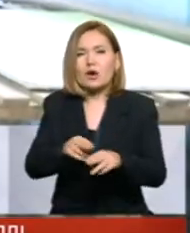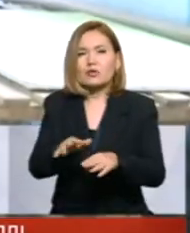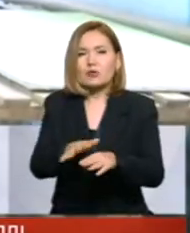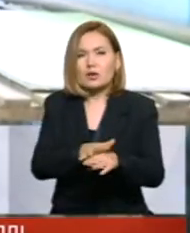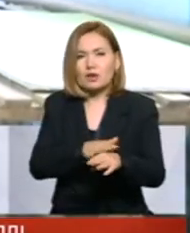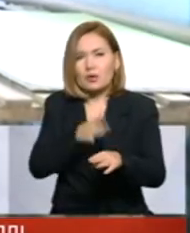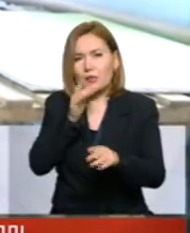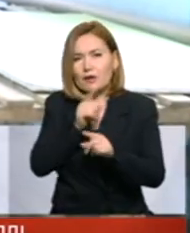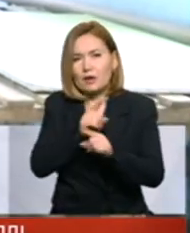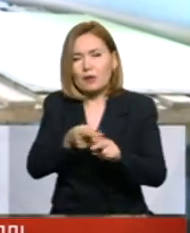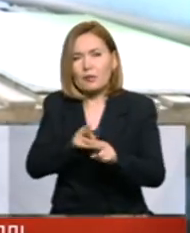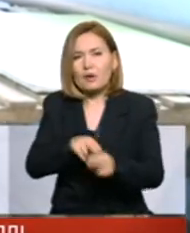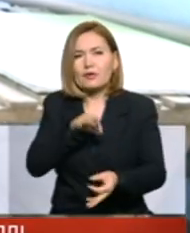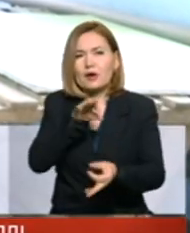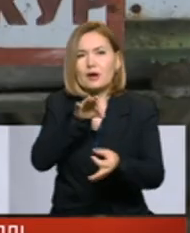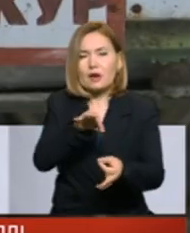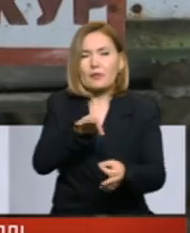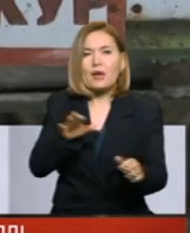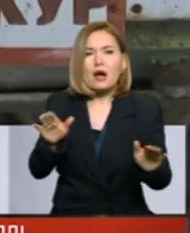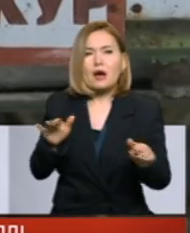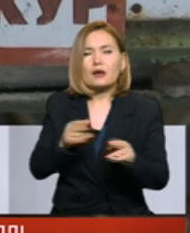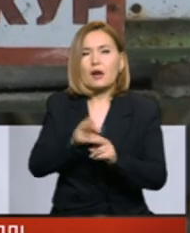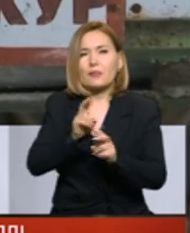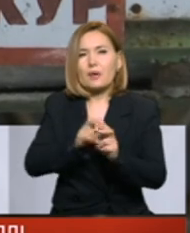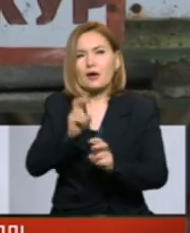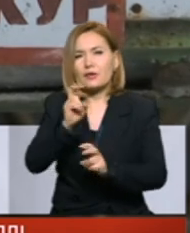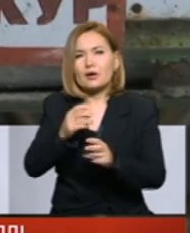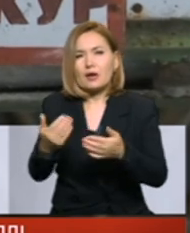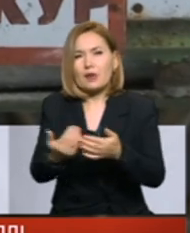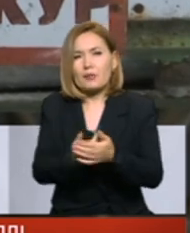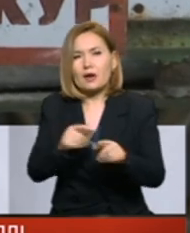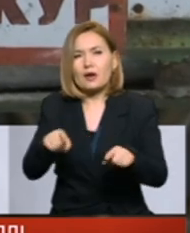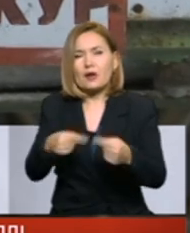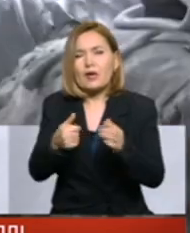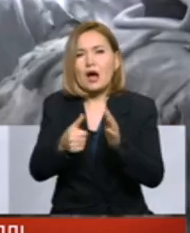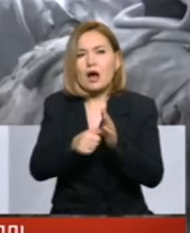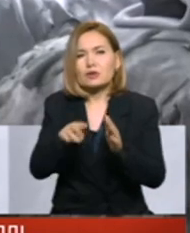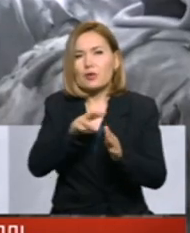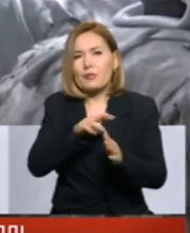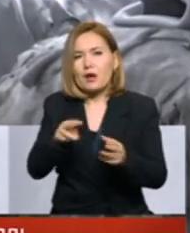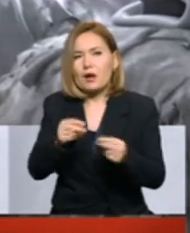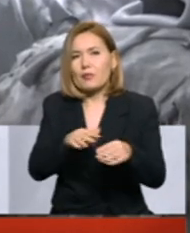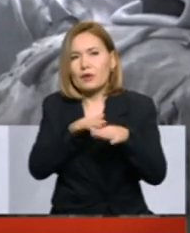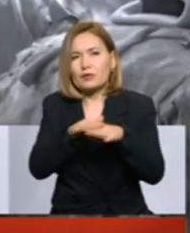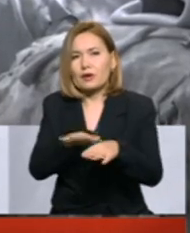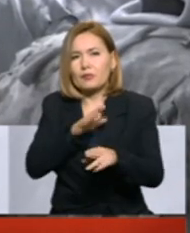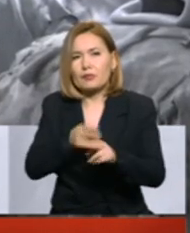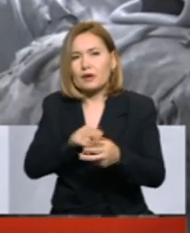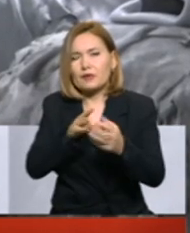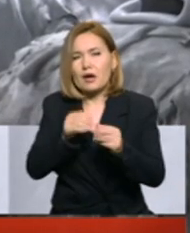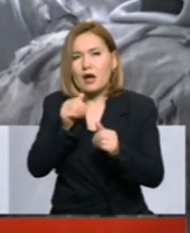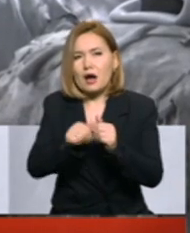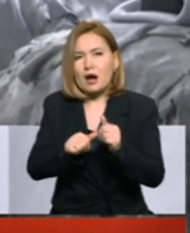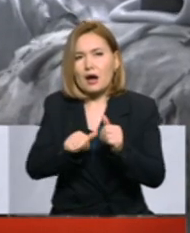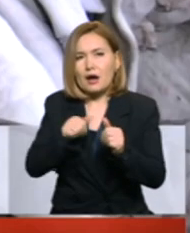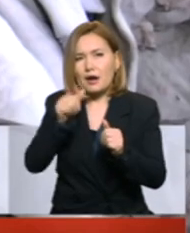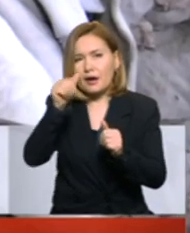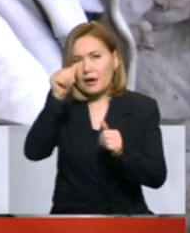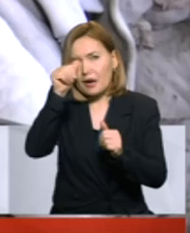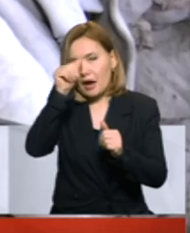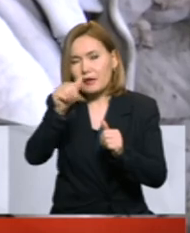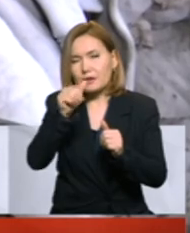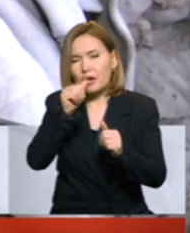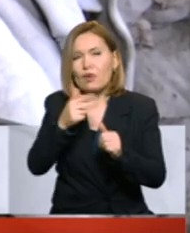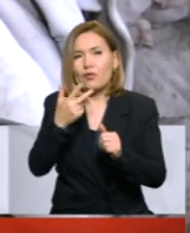қалды. Ұзақ жыл қаңырап тұрған арқалықтағы тереулеу зауытын қайта жаңғыртуға 600 миллион теңге инвестиция тартылған еді. Айына 30 мың шаршы метрге